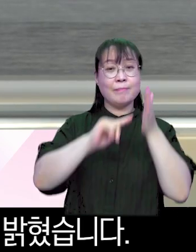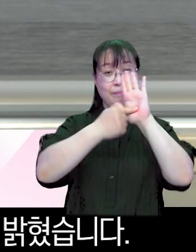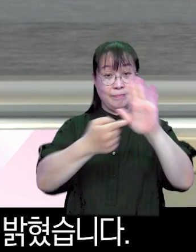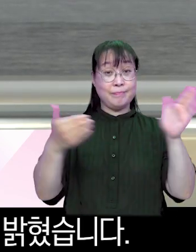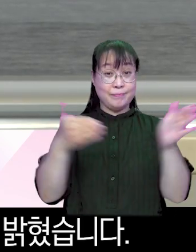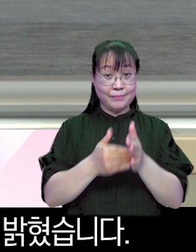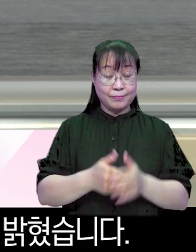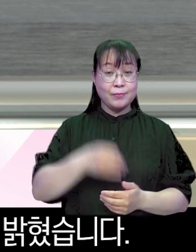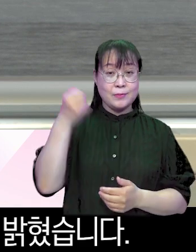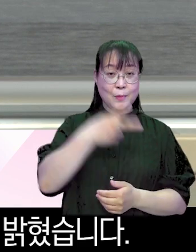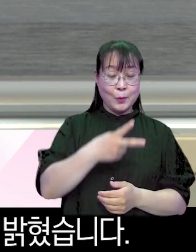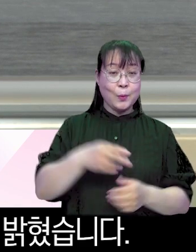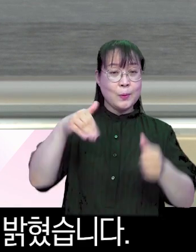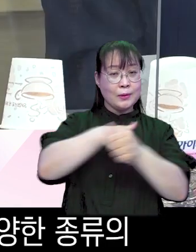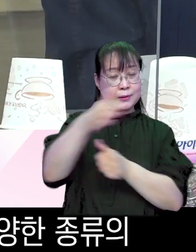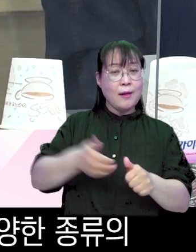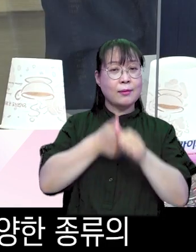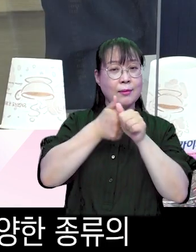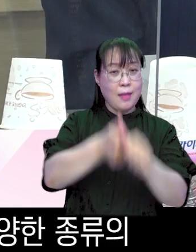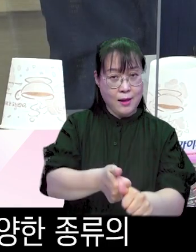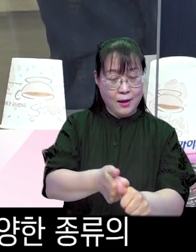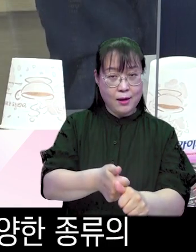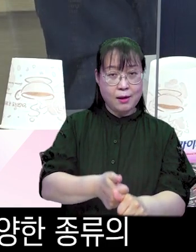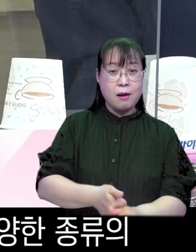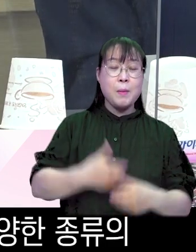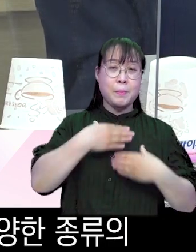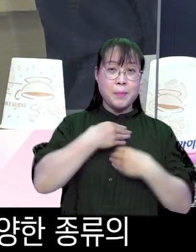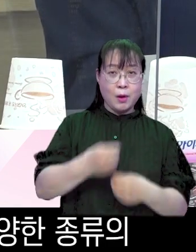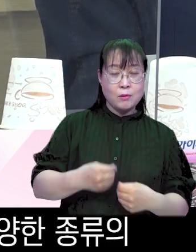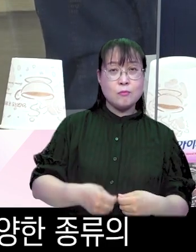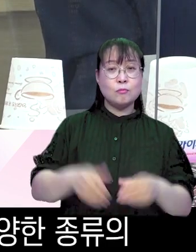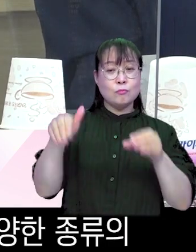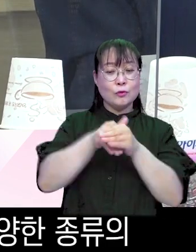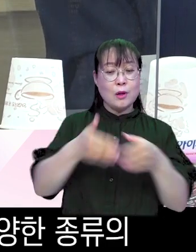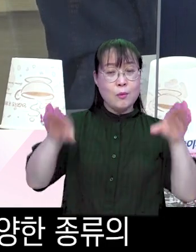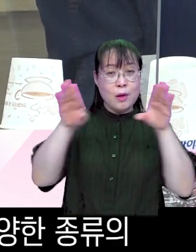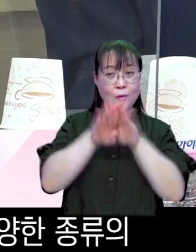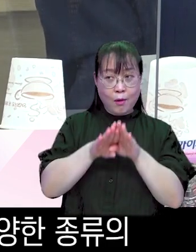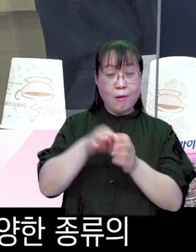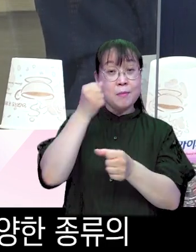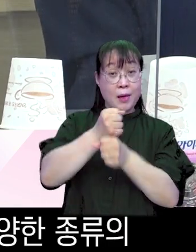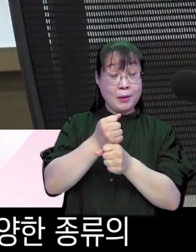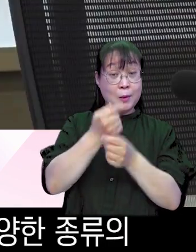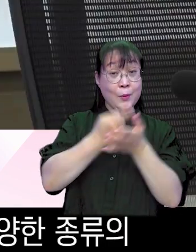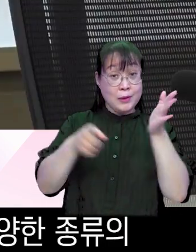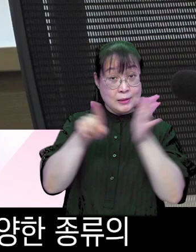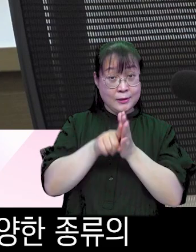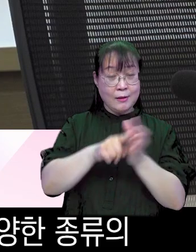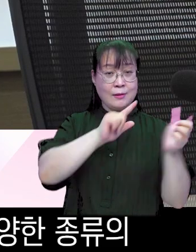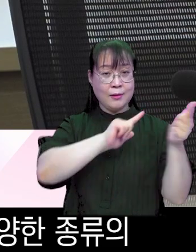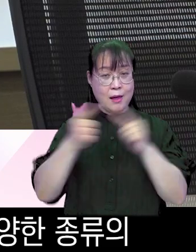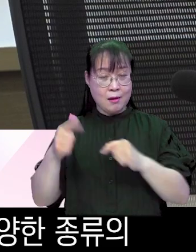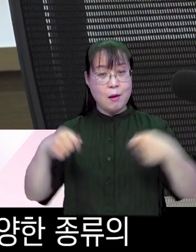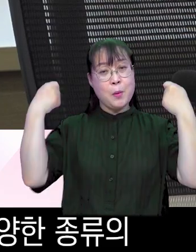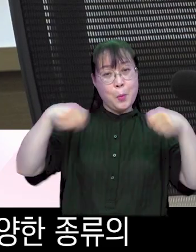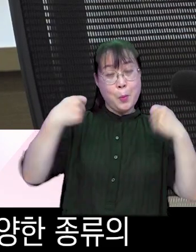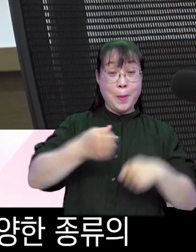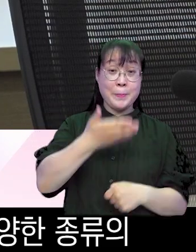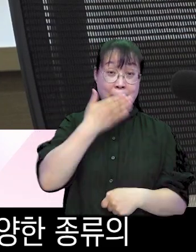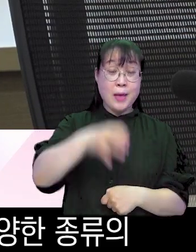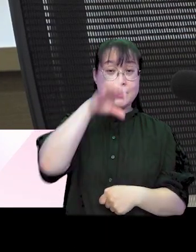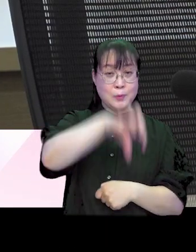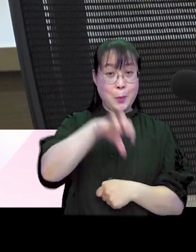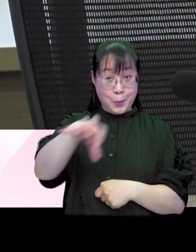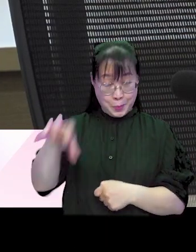리모델링을 추진하겠다고 밝혔습니다. 또한 시대 흐름 변화에 대응할 수 있는 편리한 문화회관 조성을 목표로